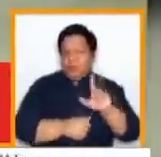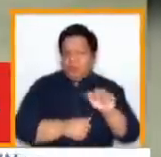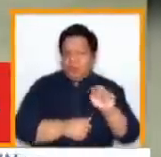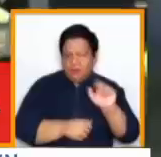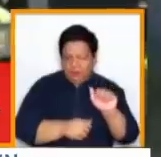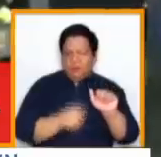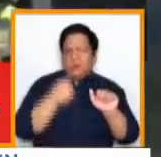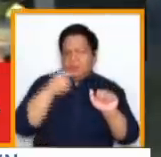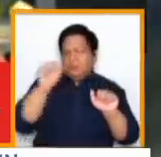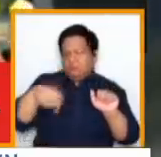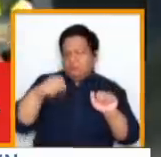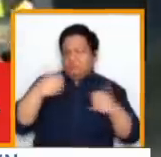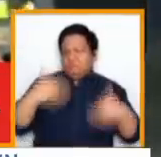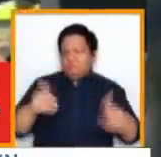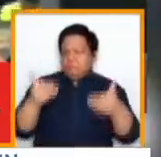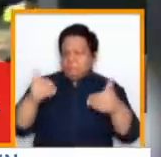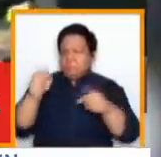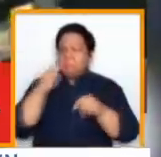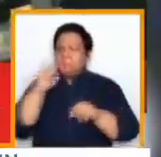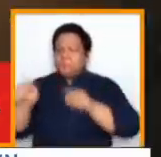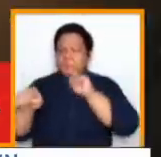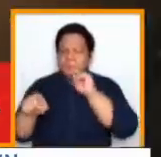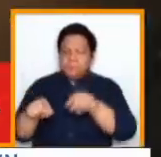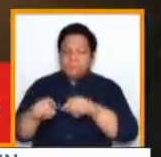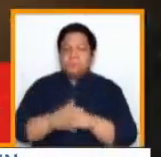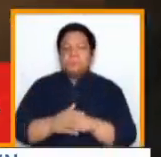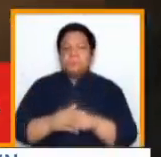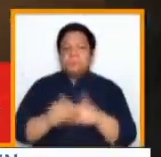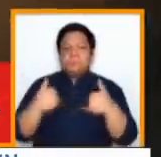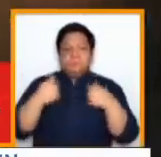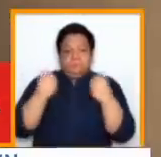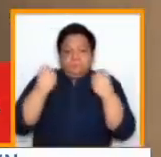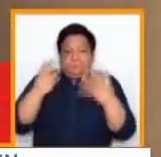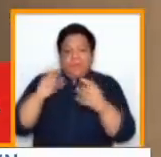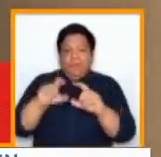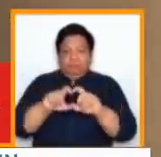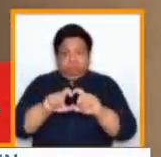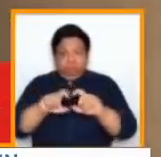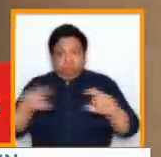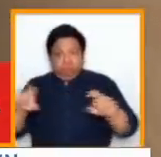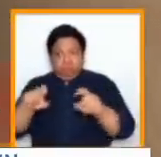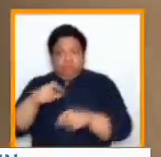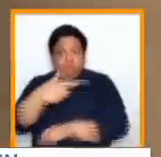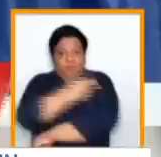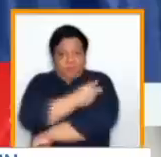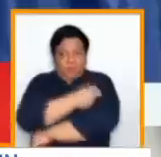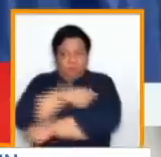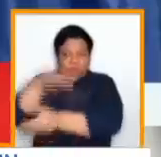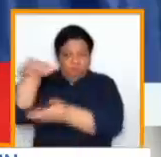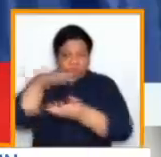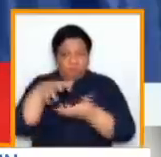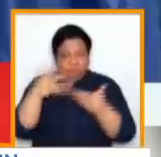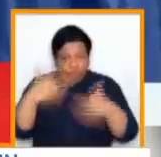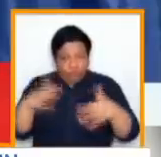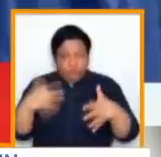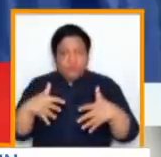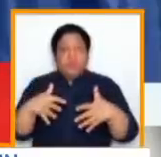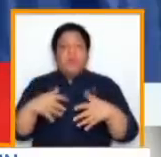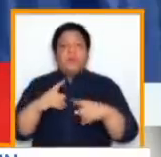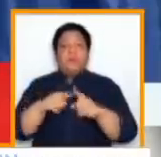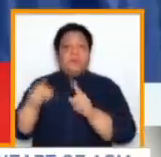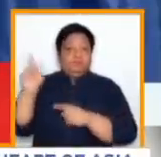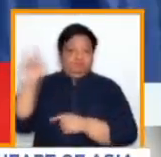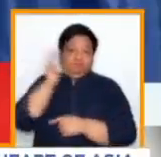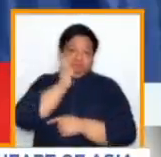dumating sa bansa at milyon-milyon pa ang inaasahan. Muling gitang Pangulo, bawal mamili ng bakuna. Lahat yung bakuna na